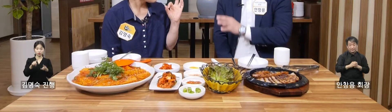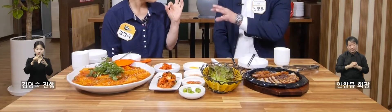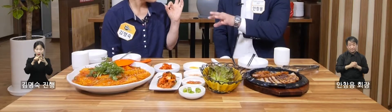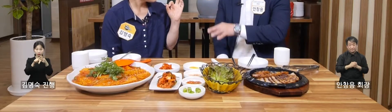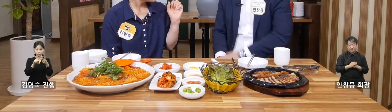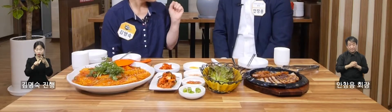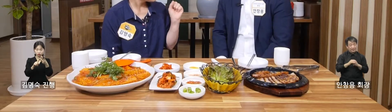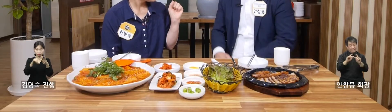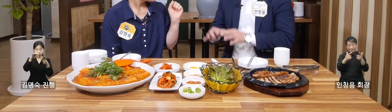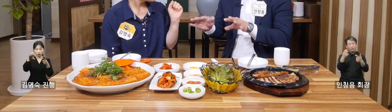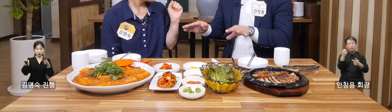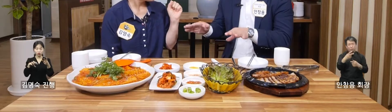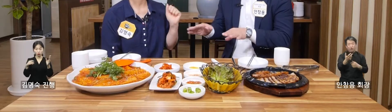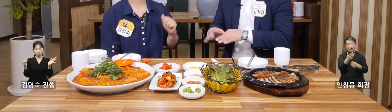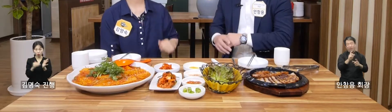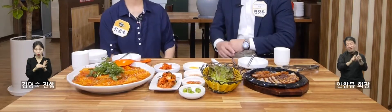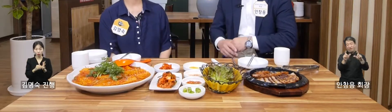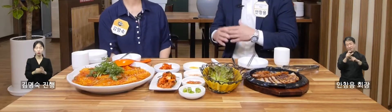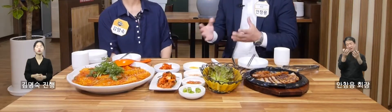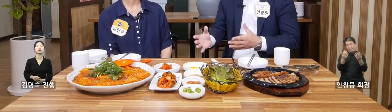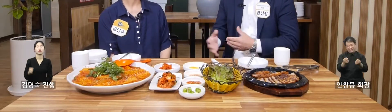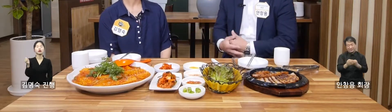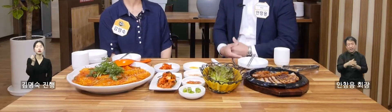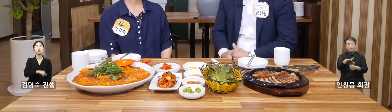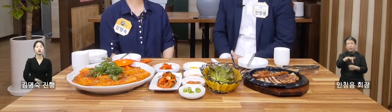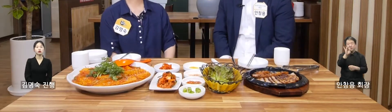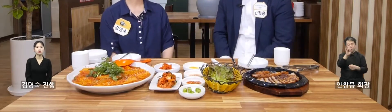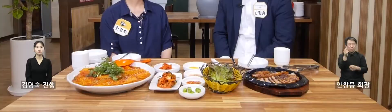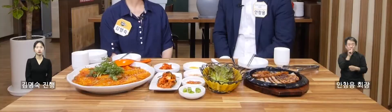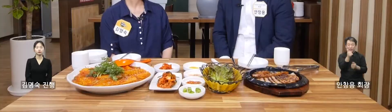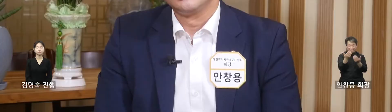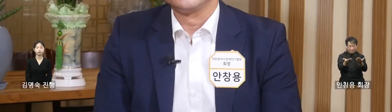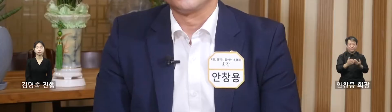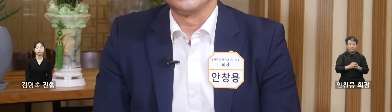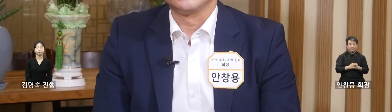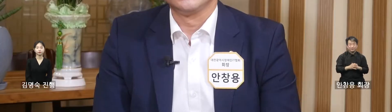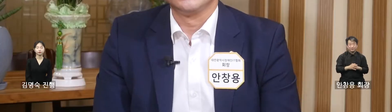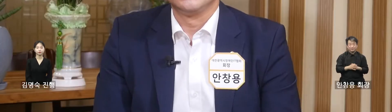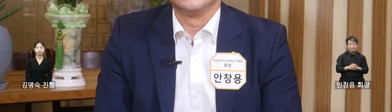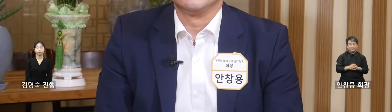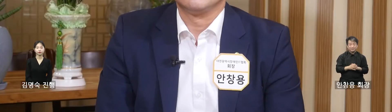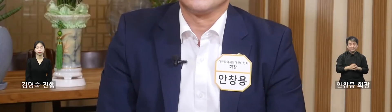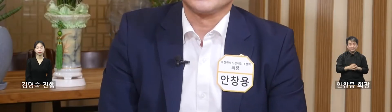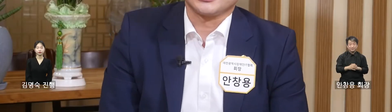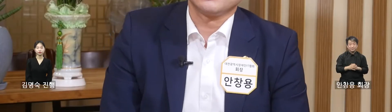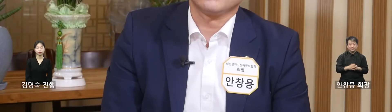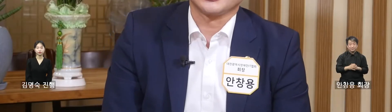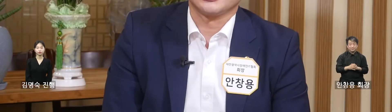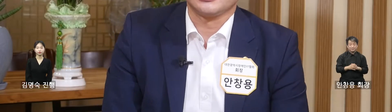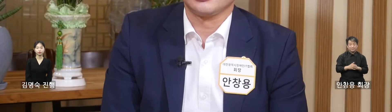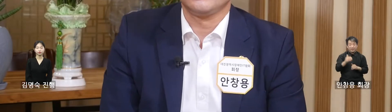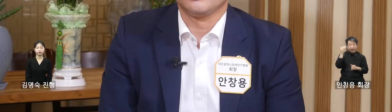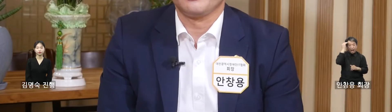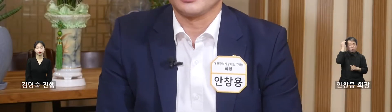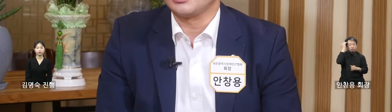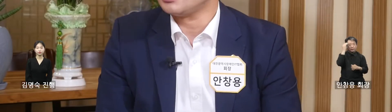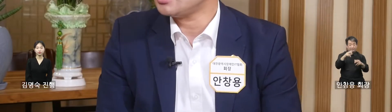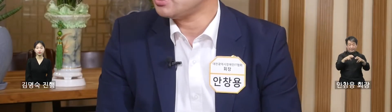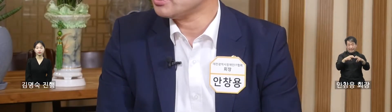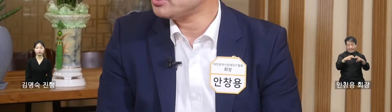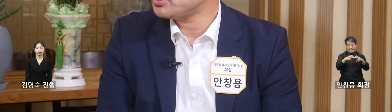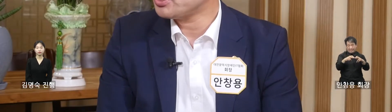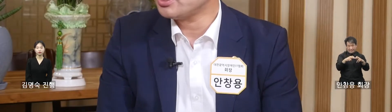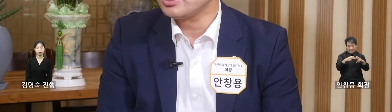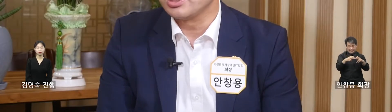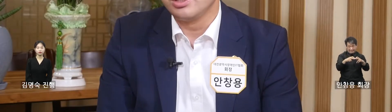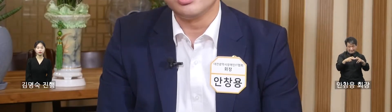군데밖에 없어요? 아니요. 또 이제 더 있습니다. 그런데 우선 이렇게 소개하고요. 저희 그 한국 장애인 IT 협회가